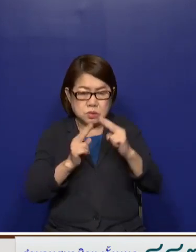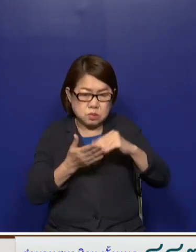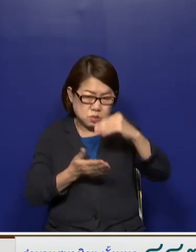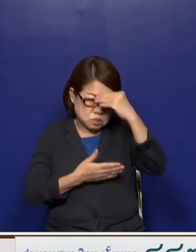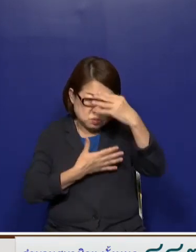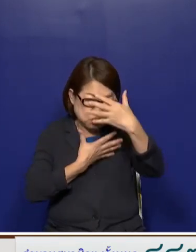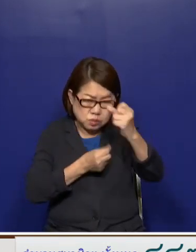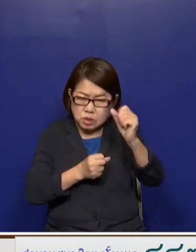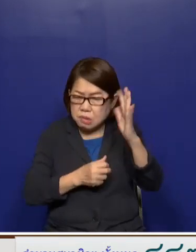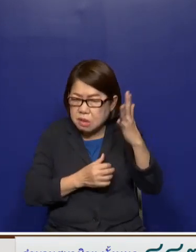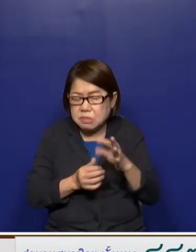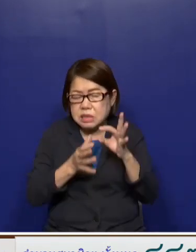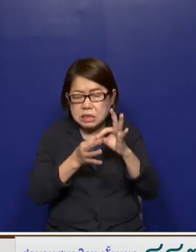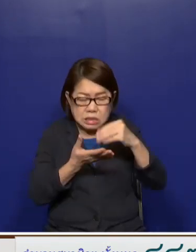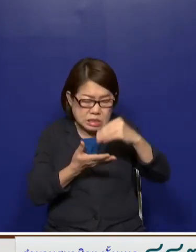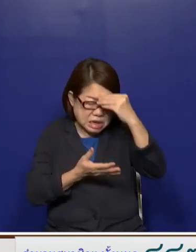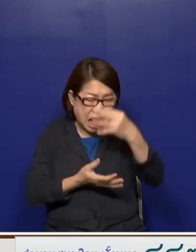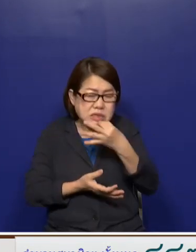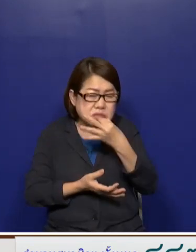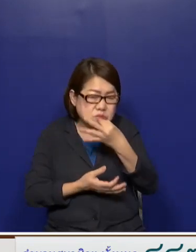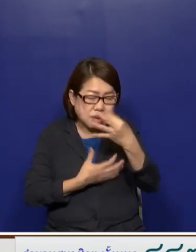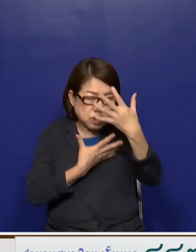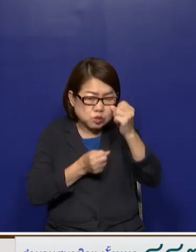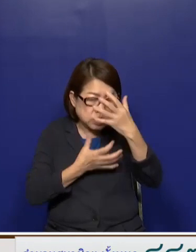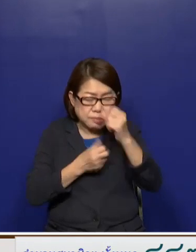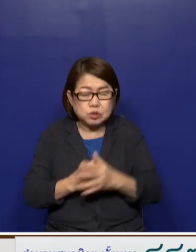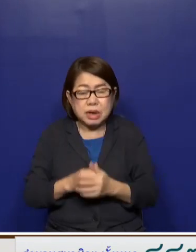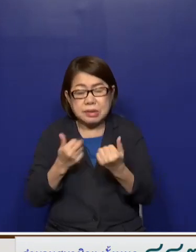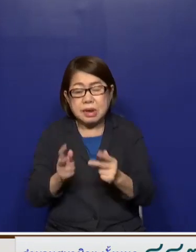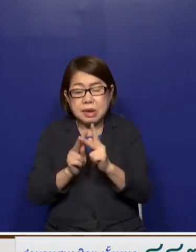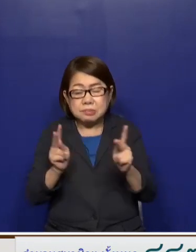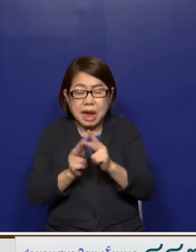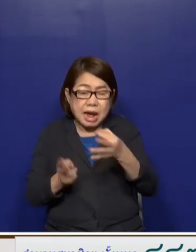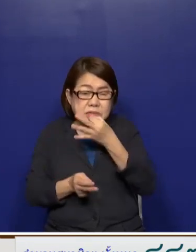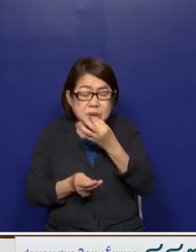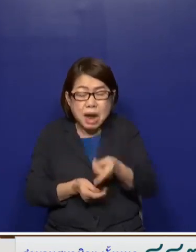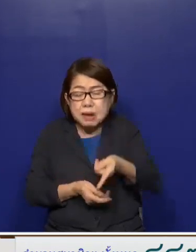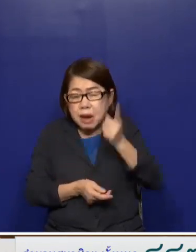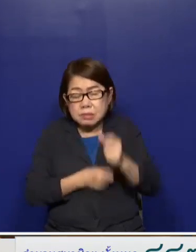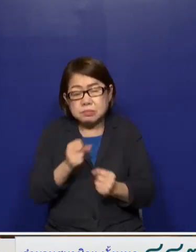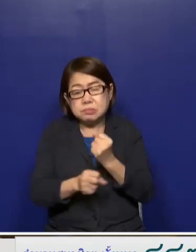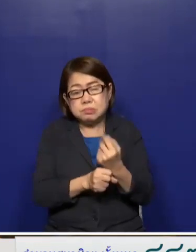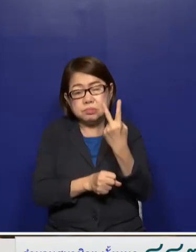ต่อการศึกษาอาชีวะเพราะว่าคณะกรรมการอาชีวะ2ปีแล้วยังไม่ได้ตั้ง